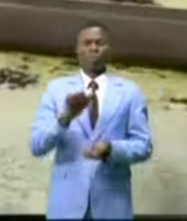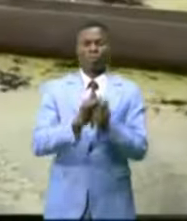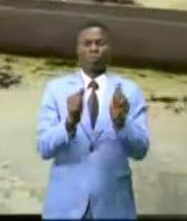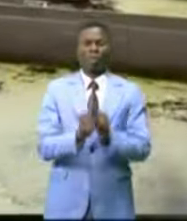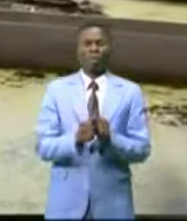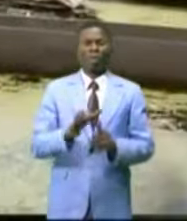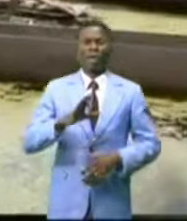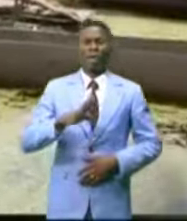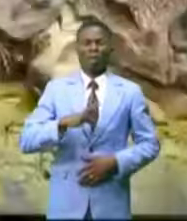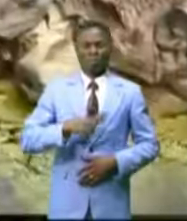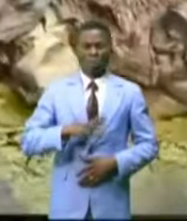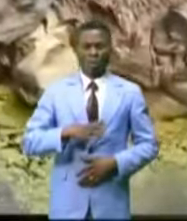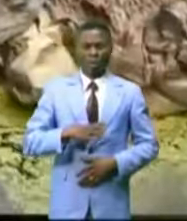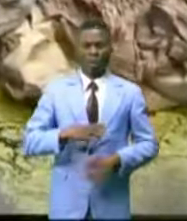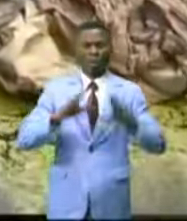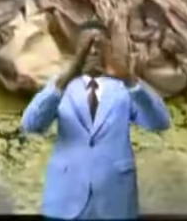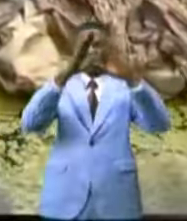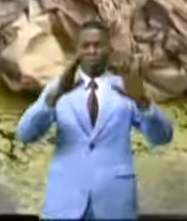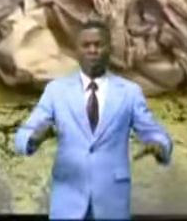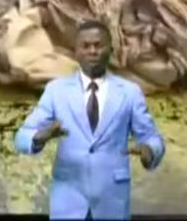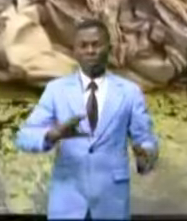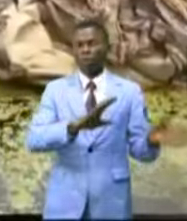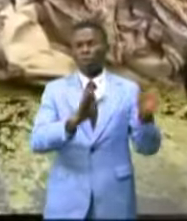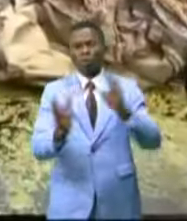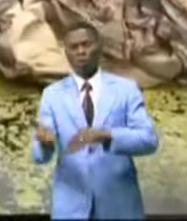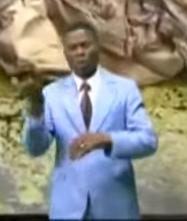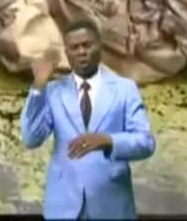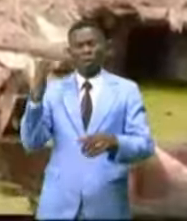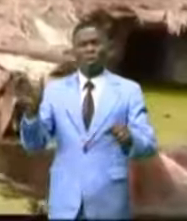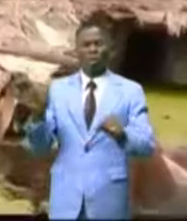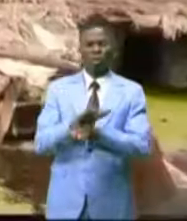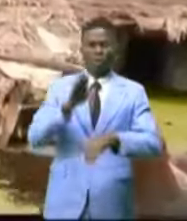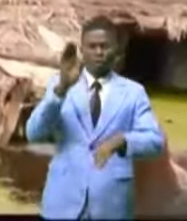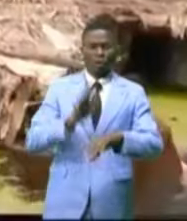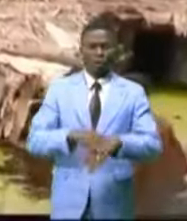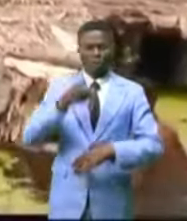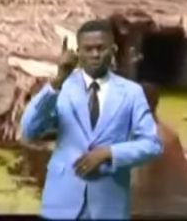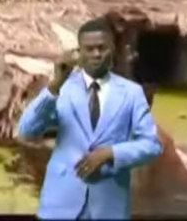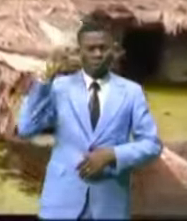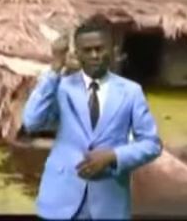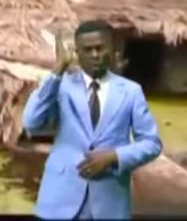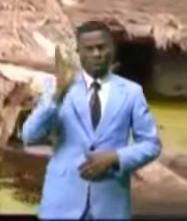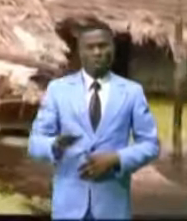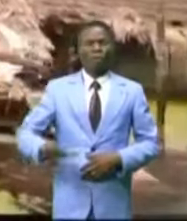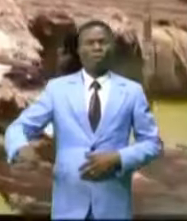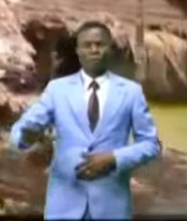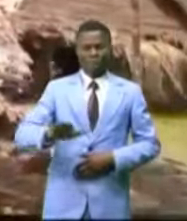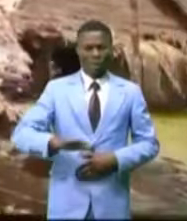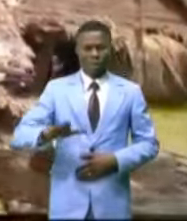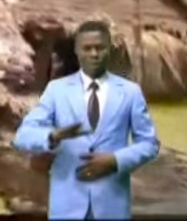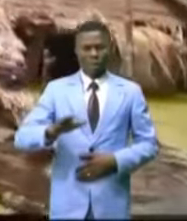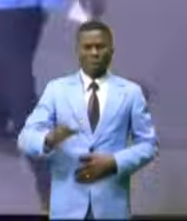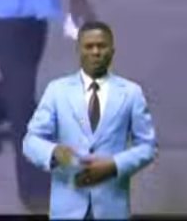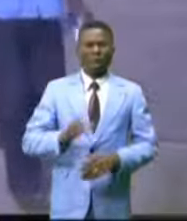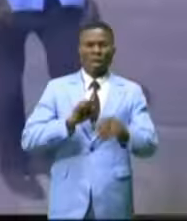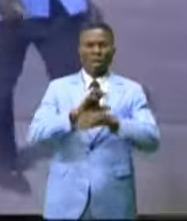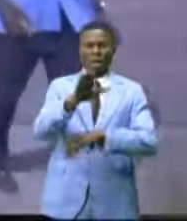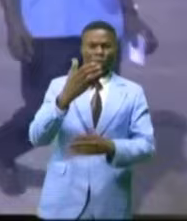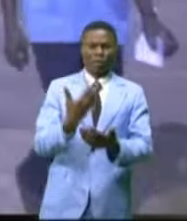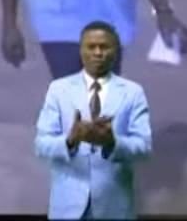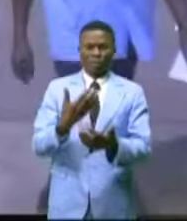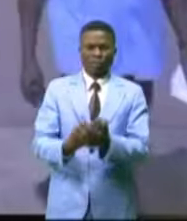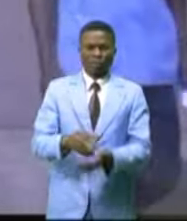précaire des sinistrés des inondations de Mbandaka préoccupe au plus haut point le gouvernement de la République qui vient de dépêcher Rimond